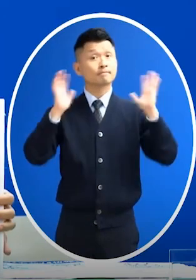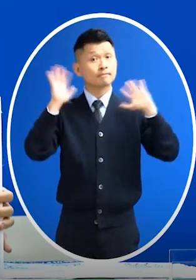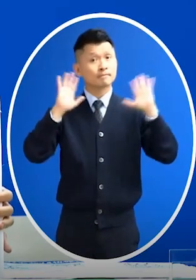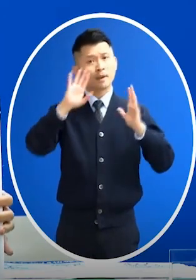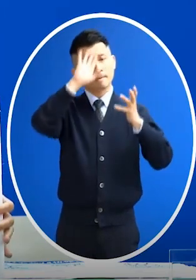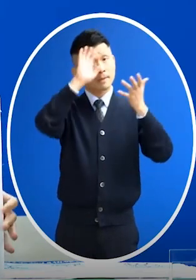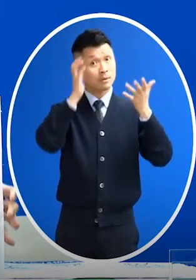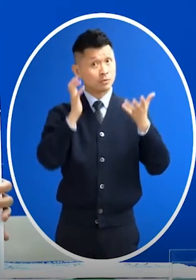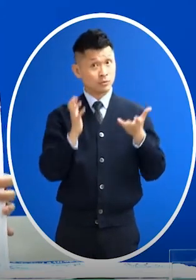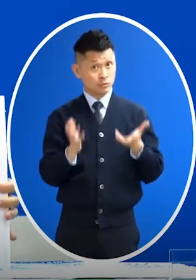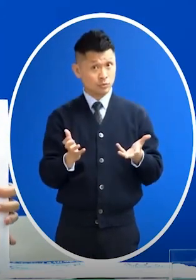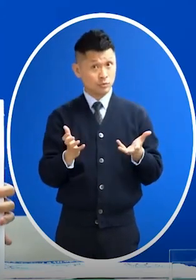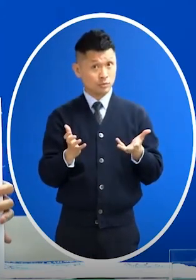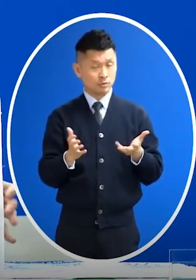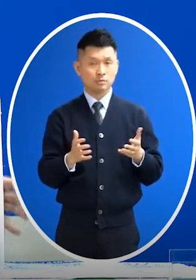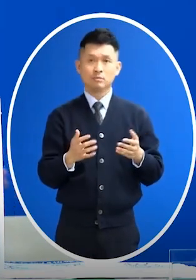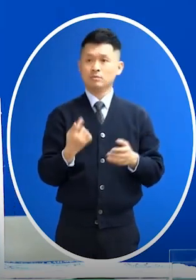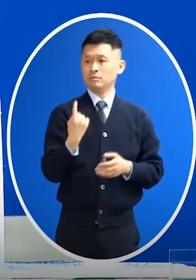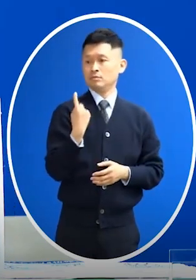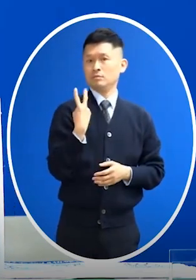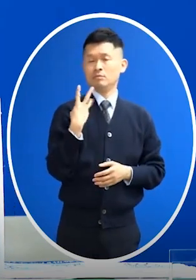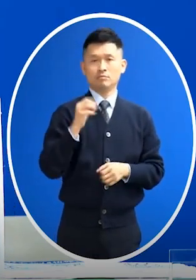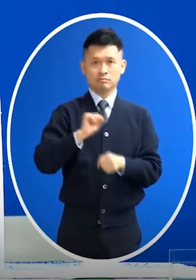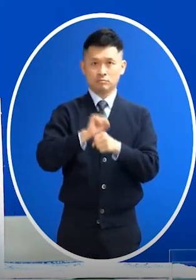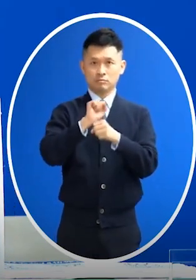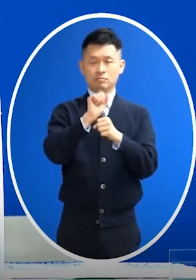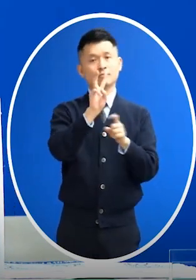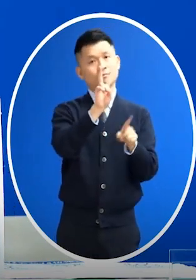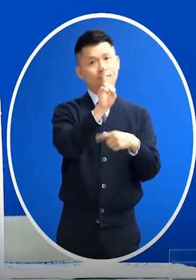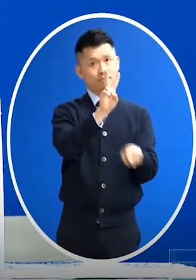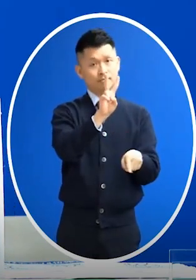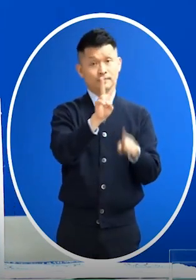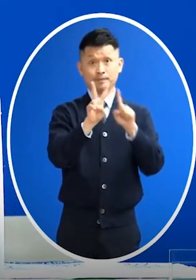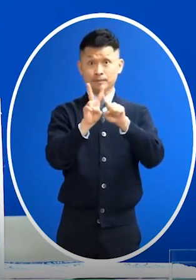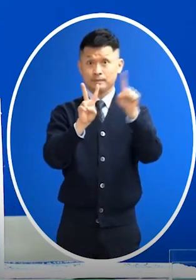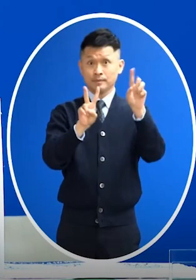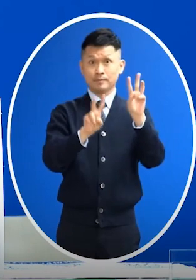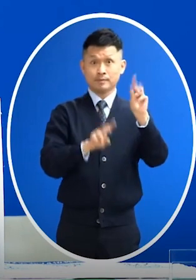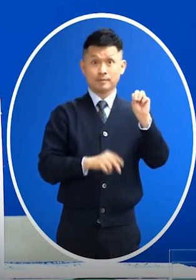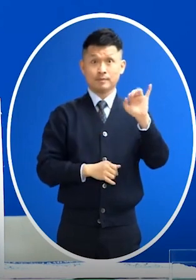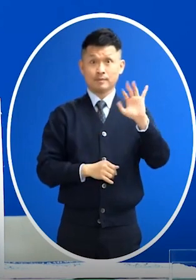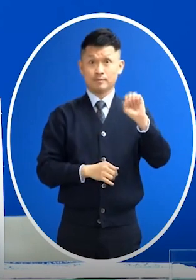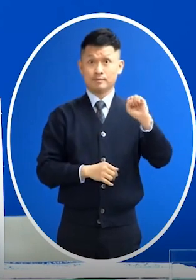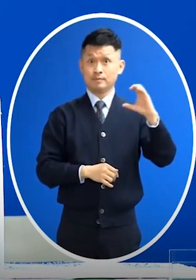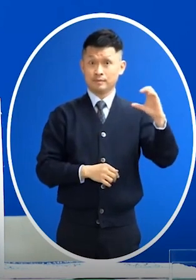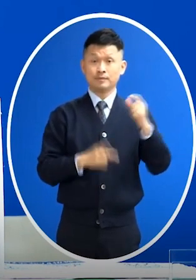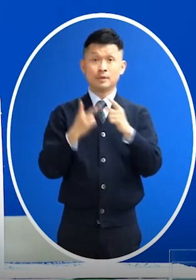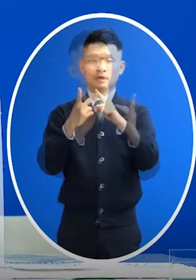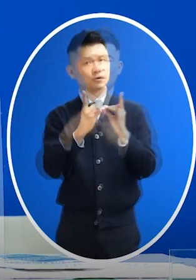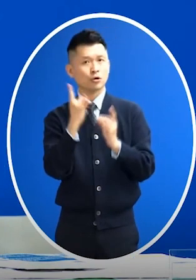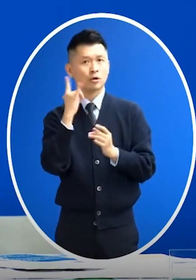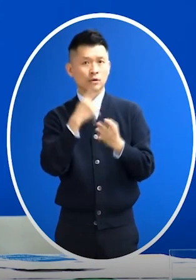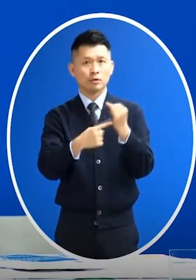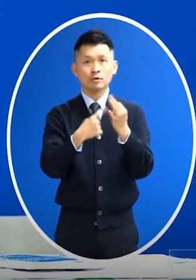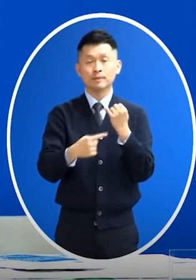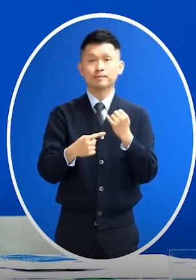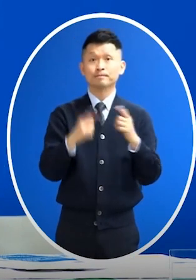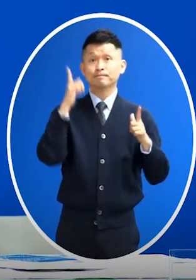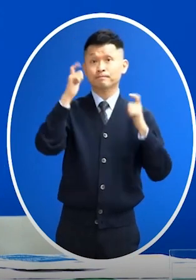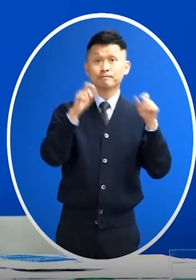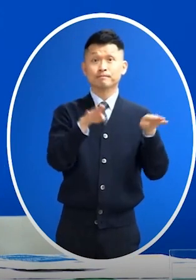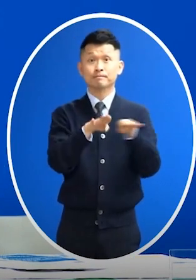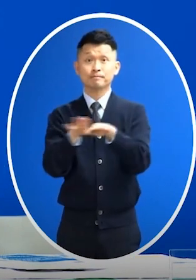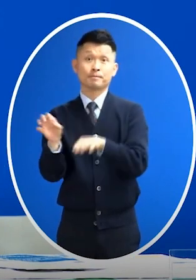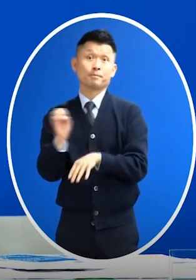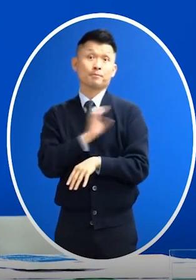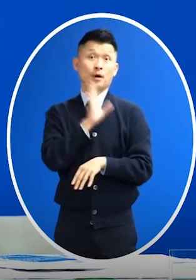重症的部分，这几天是有新增2例，一例是 Miss C，一例是笑吼的个案。春节过后，其